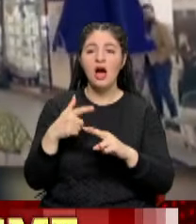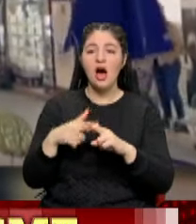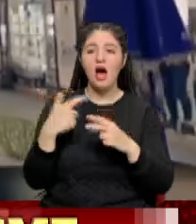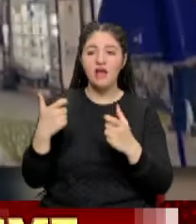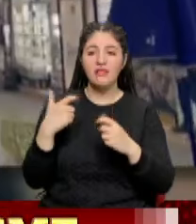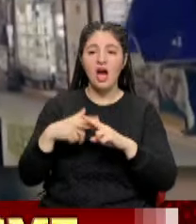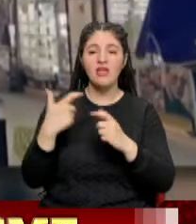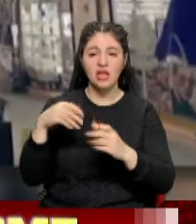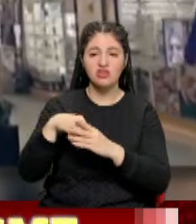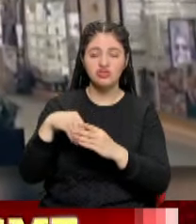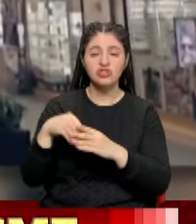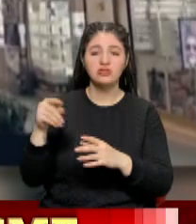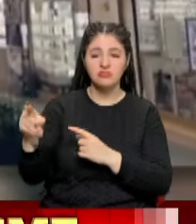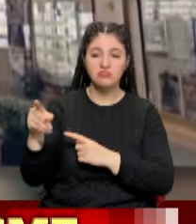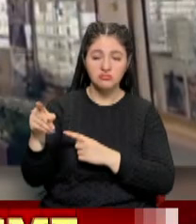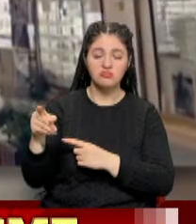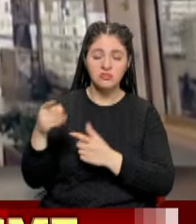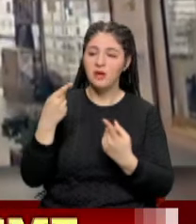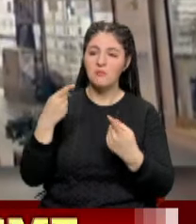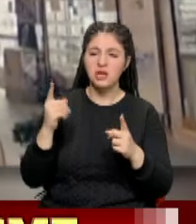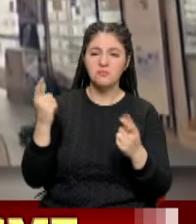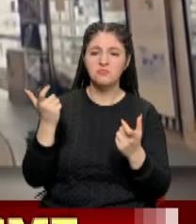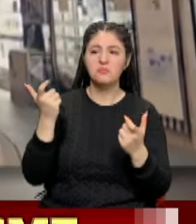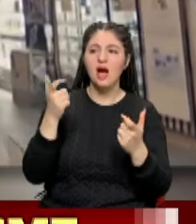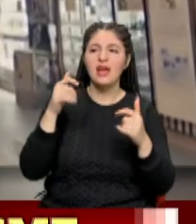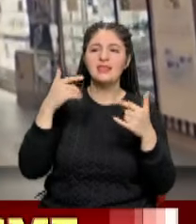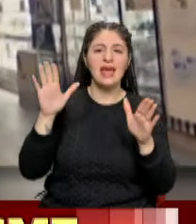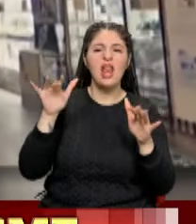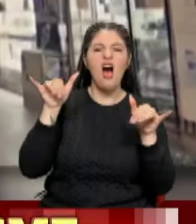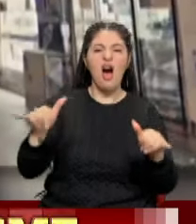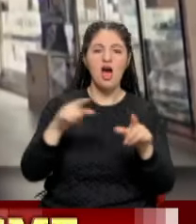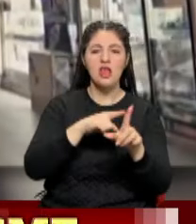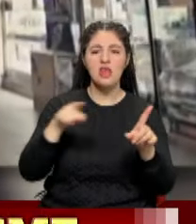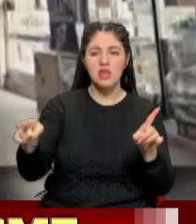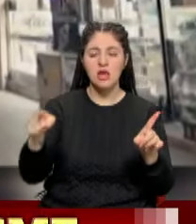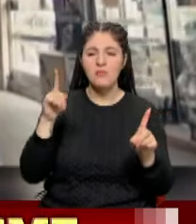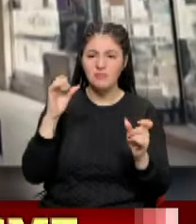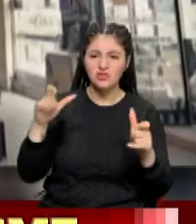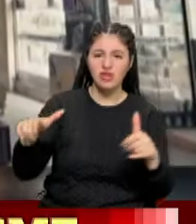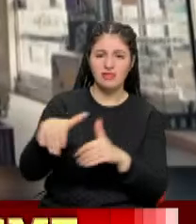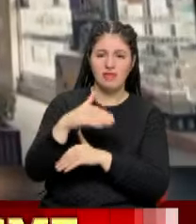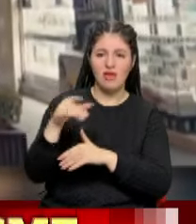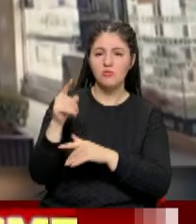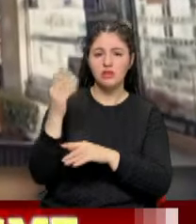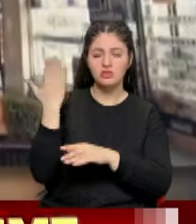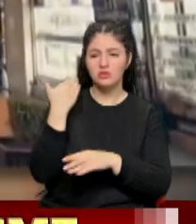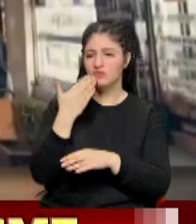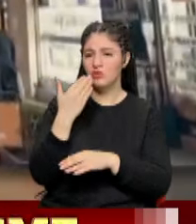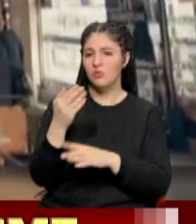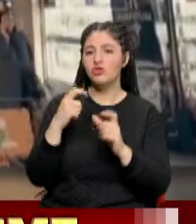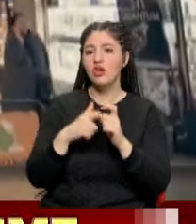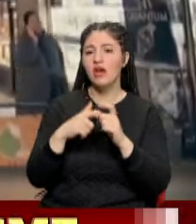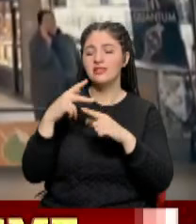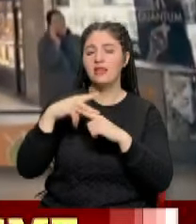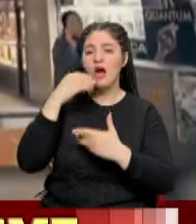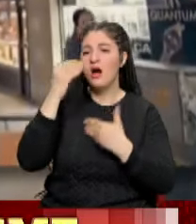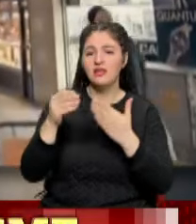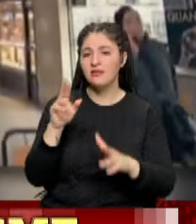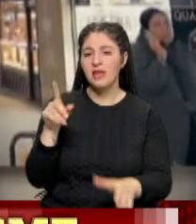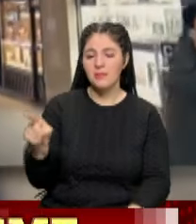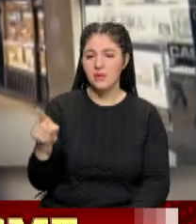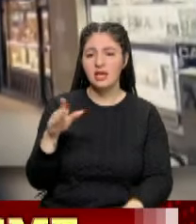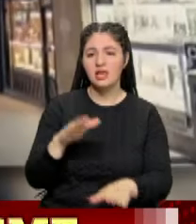aslında Saray Caddesi farklı bir yer değildi. Böyle bir caddeydi. Burası az önce Gökhan Zan'ın da anlattığı